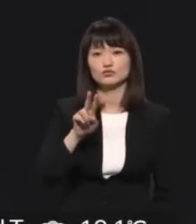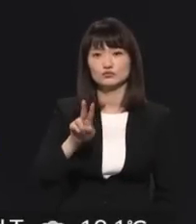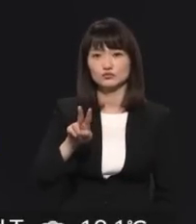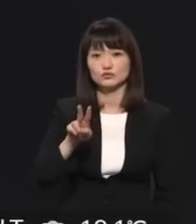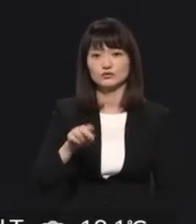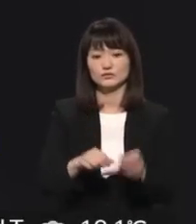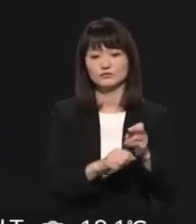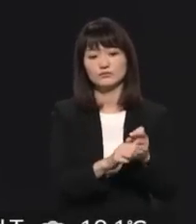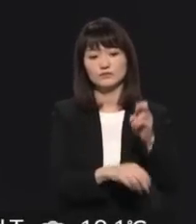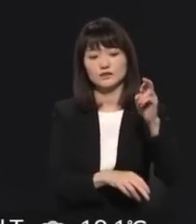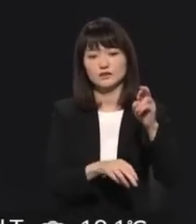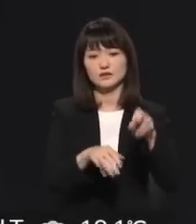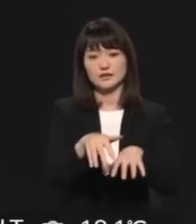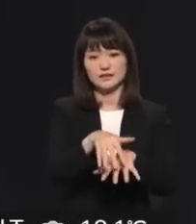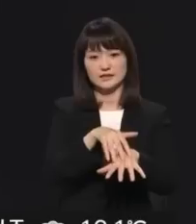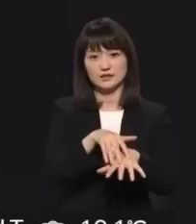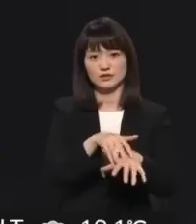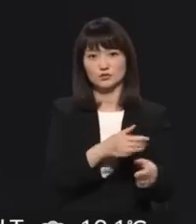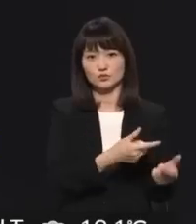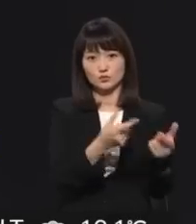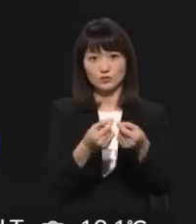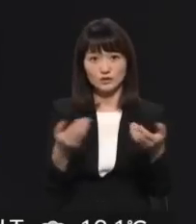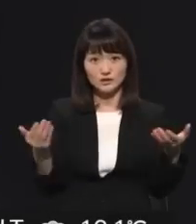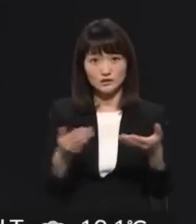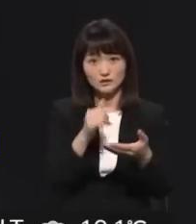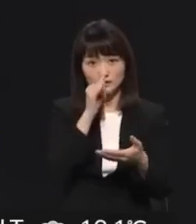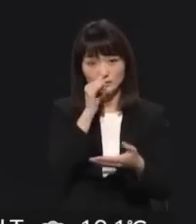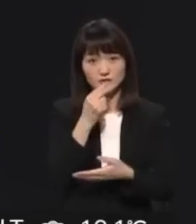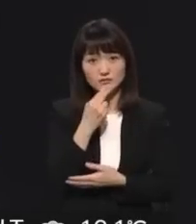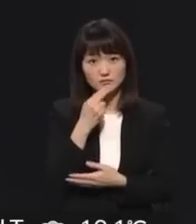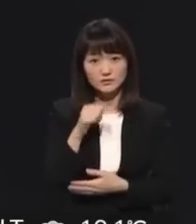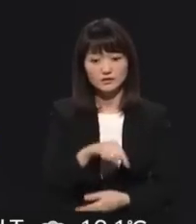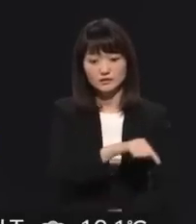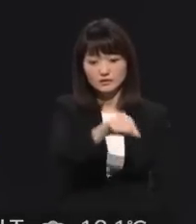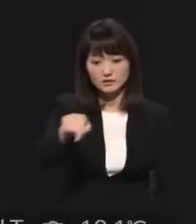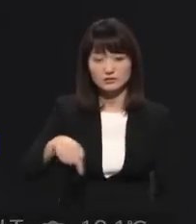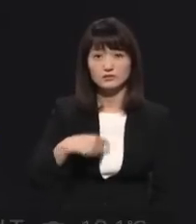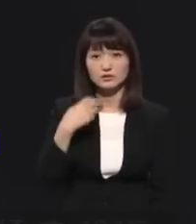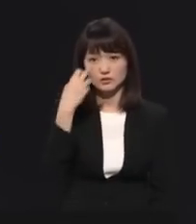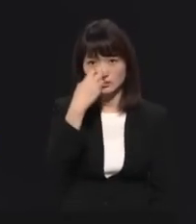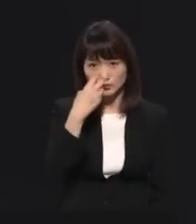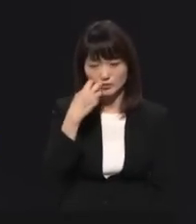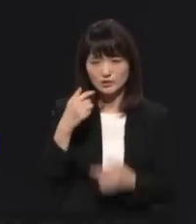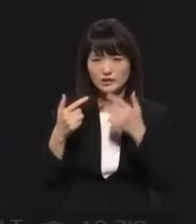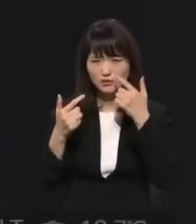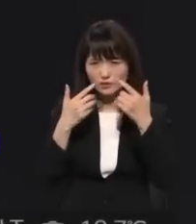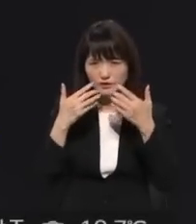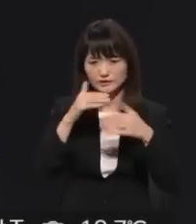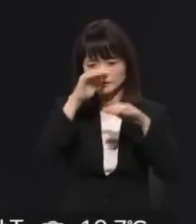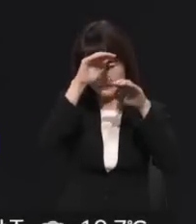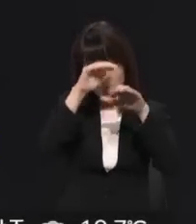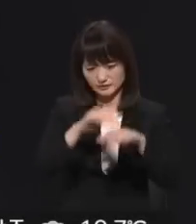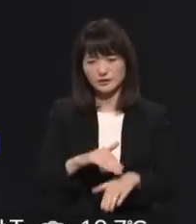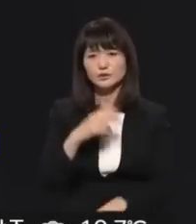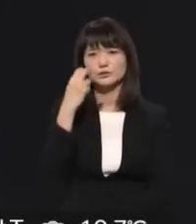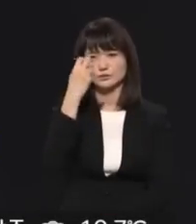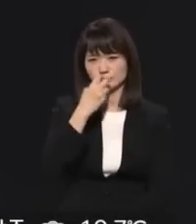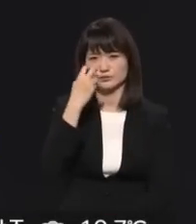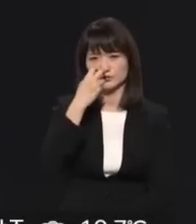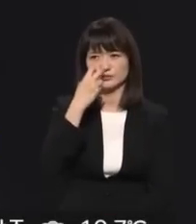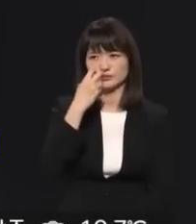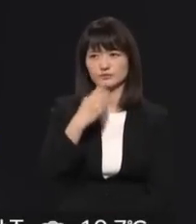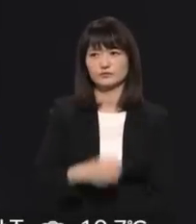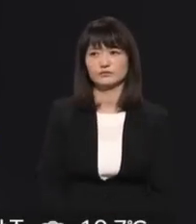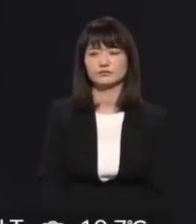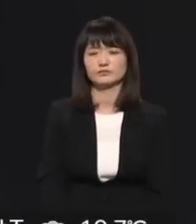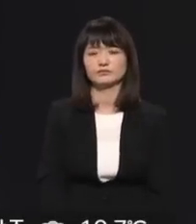체계에서 혹시 같은 일이 재발될 수 있는 것은 아닌지 전수 조사가 어렵다면 뭐 표본 조사 등 확실하게 그 내용들이 짚고 넘어가야 된다고 생각을 합니다. 뭐